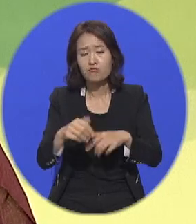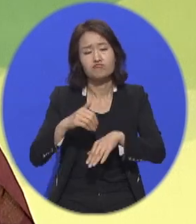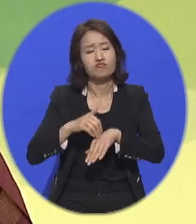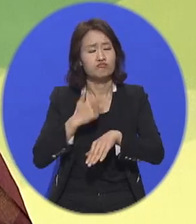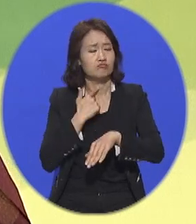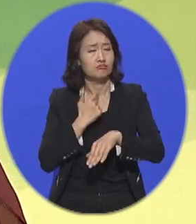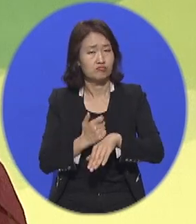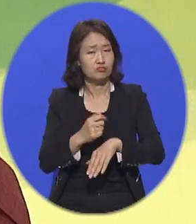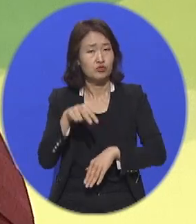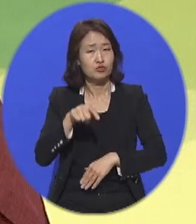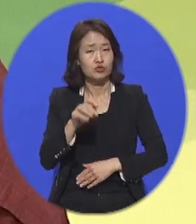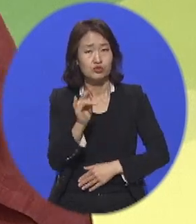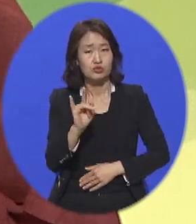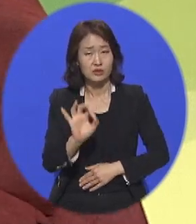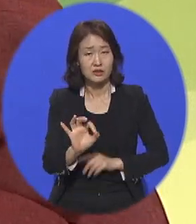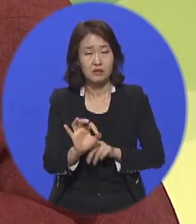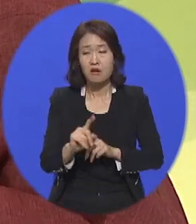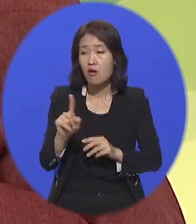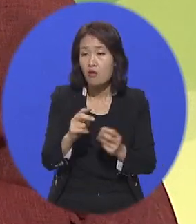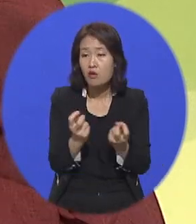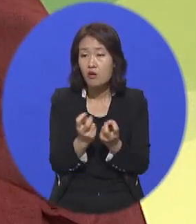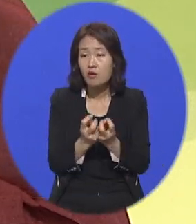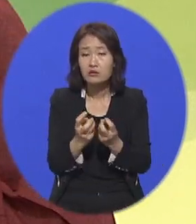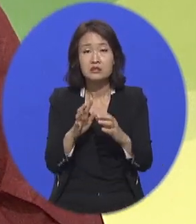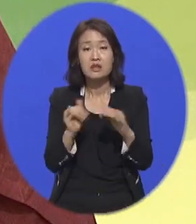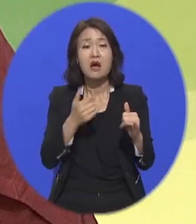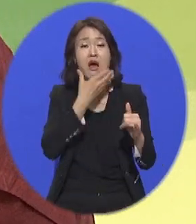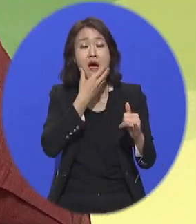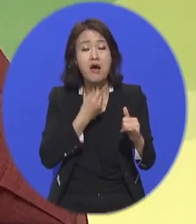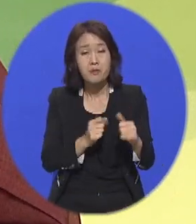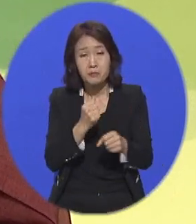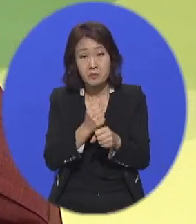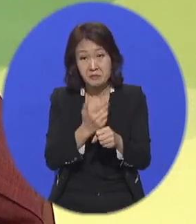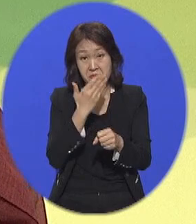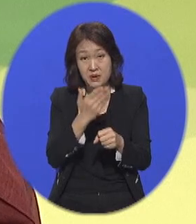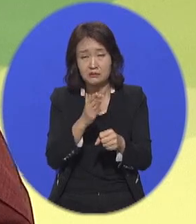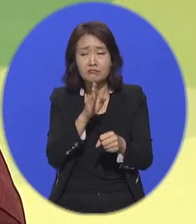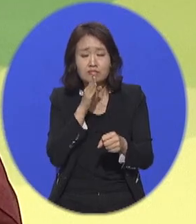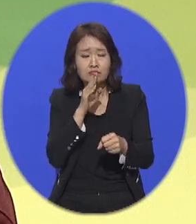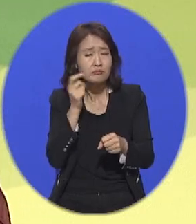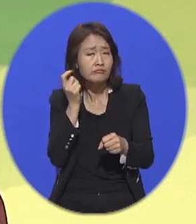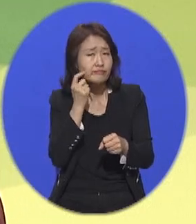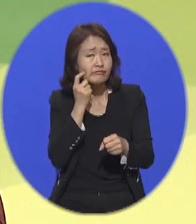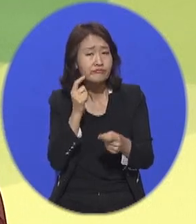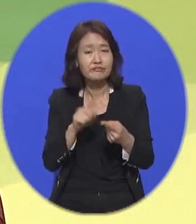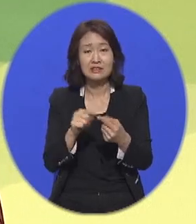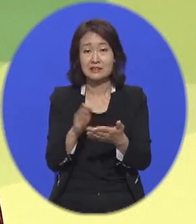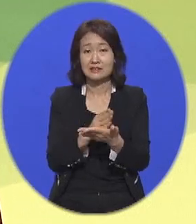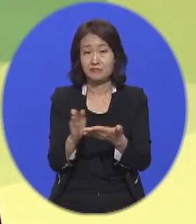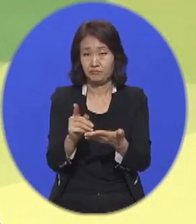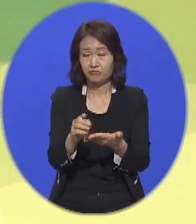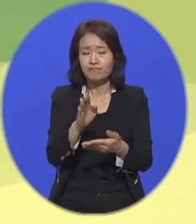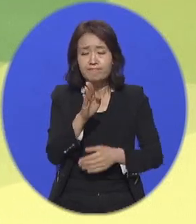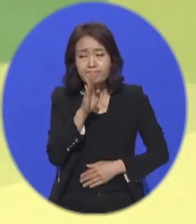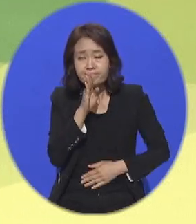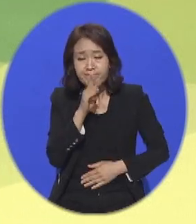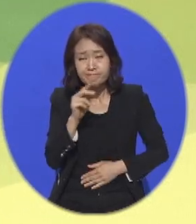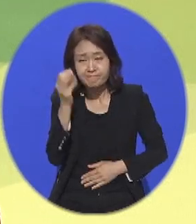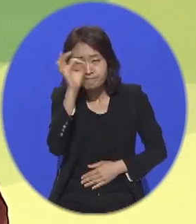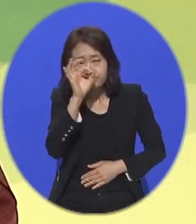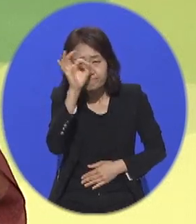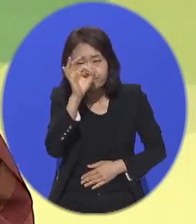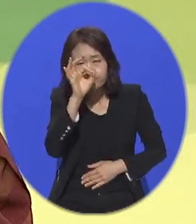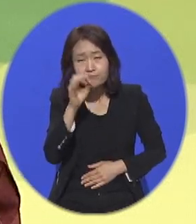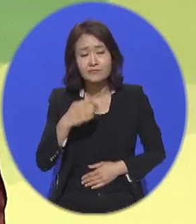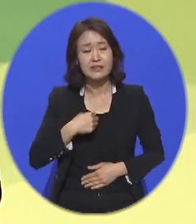세계 어떤 것이 이제 우리 사람을 행복하게 만들어 주는 진짠가 가짠가의 사실적 명상을 찾아서 이제